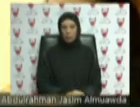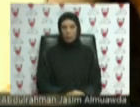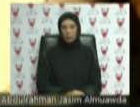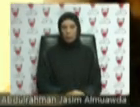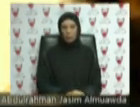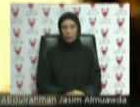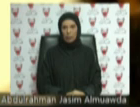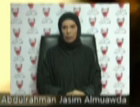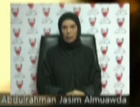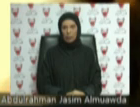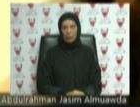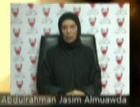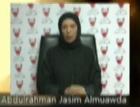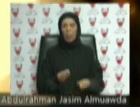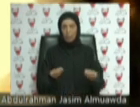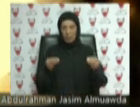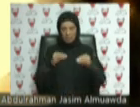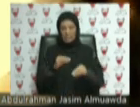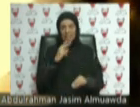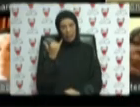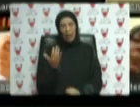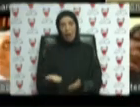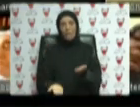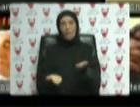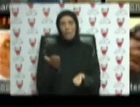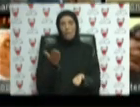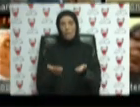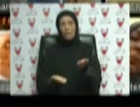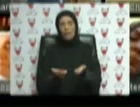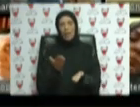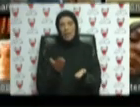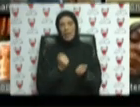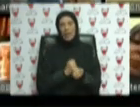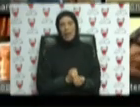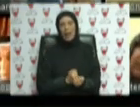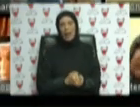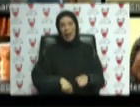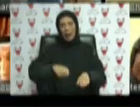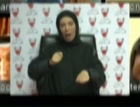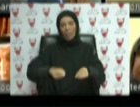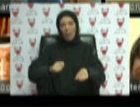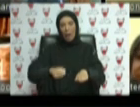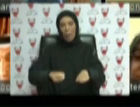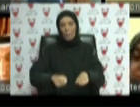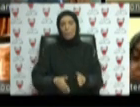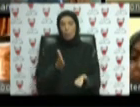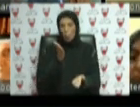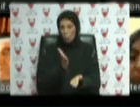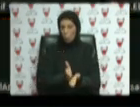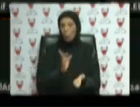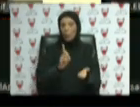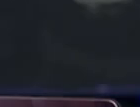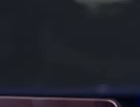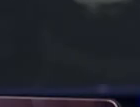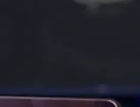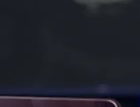طالما مرت الحمد لله بيسر وسهولة ومورست فيها جميع الصلاحيات التي تمارس الجلسات الحضورية. نعم